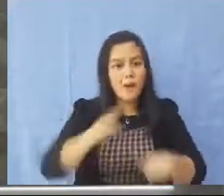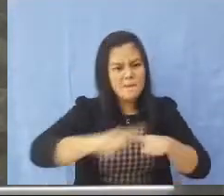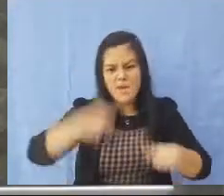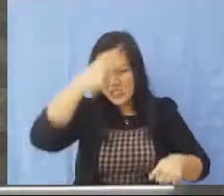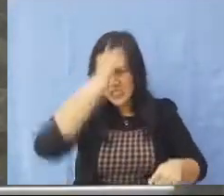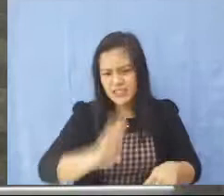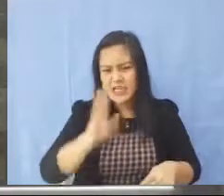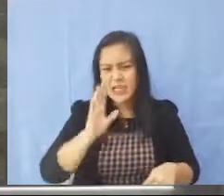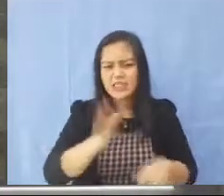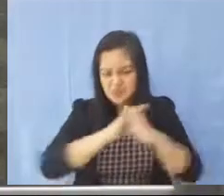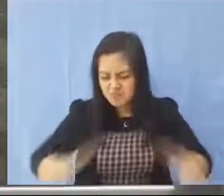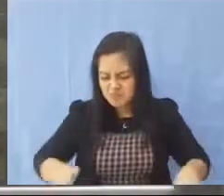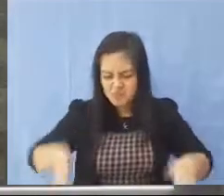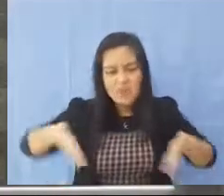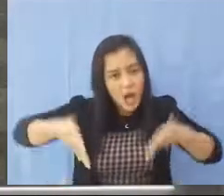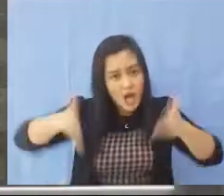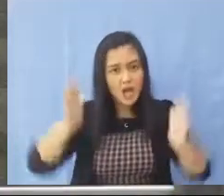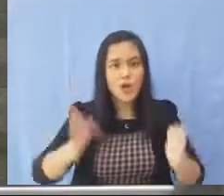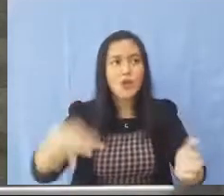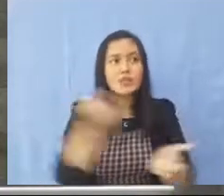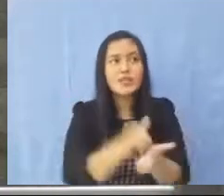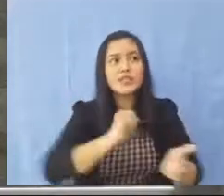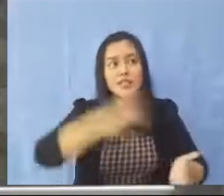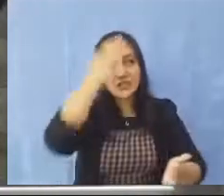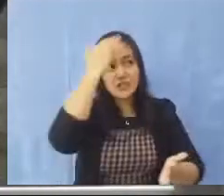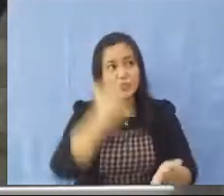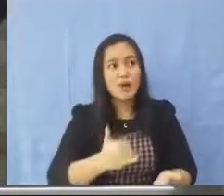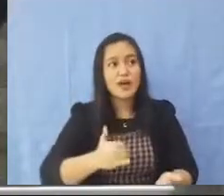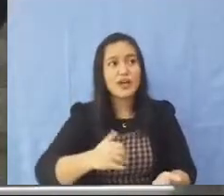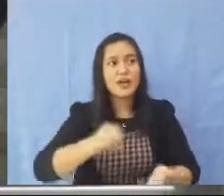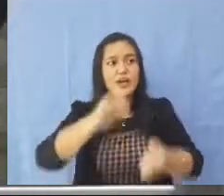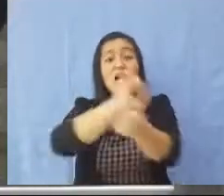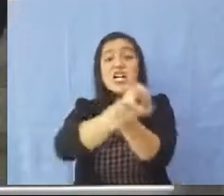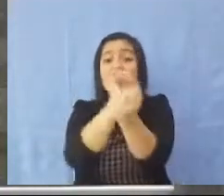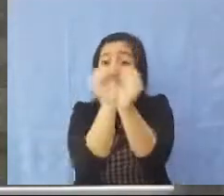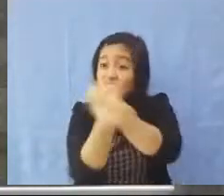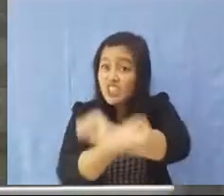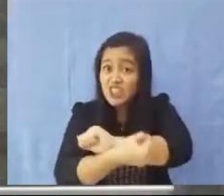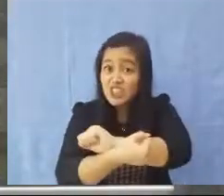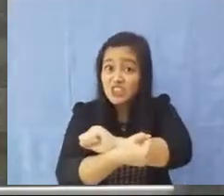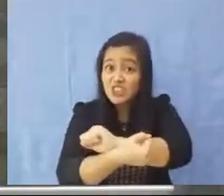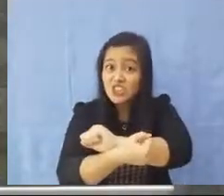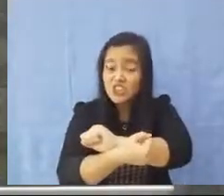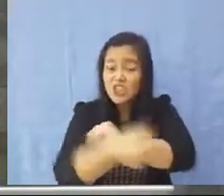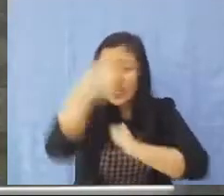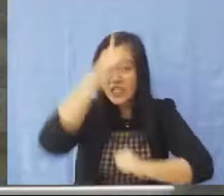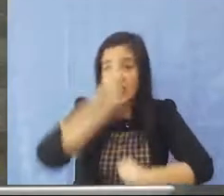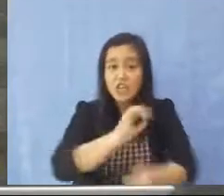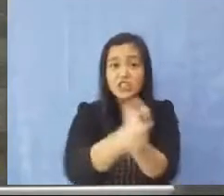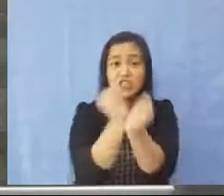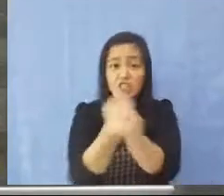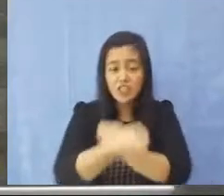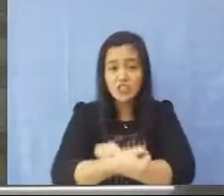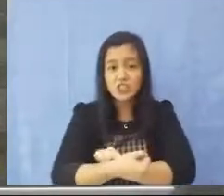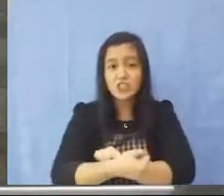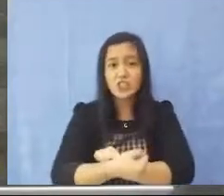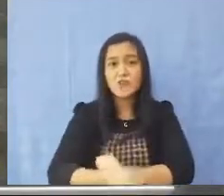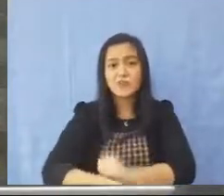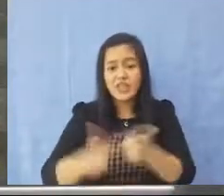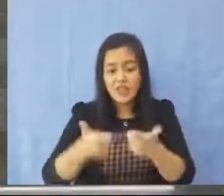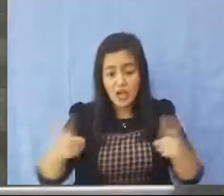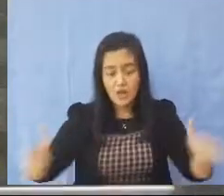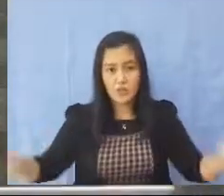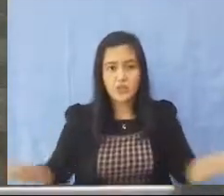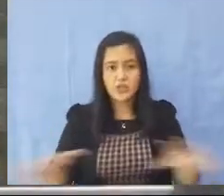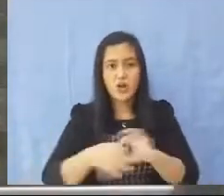mo, iniilokano nung isa yung Turkish. Biro, hirap na, no? Kaya nag-aabot kayo ng, isipin mo yung construction,